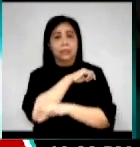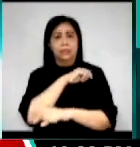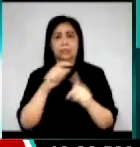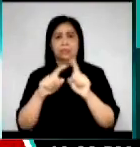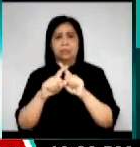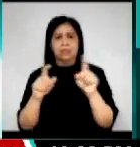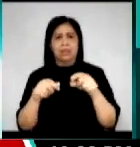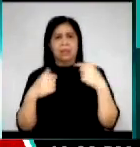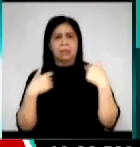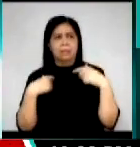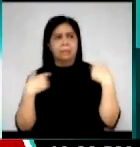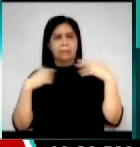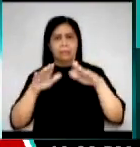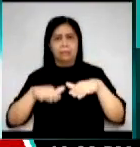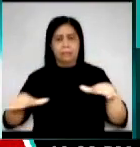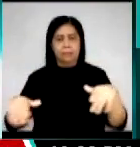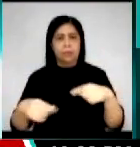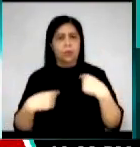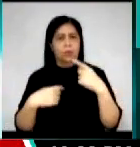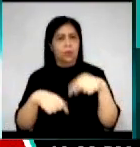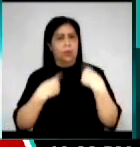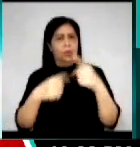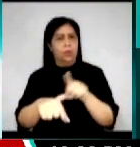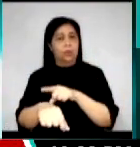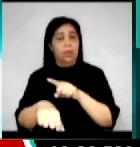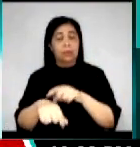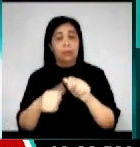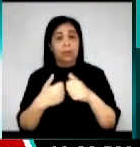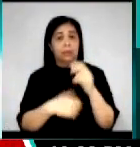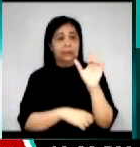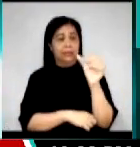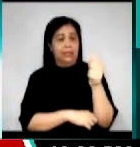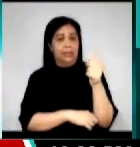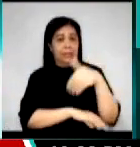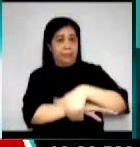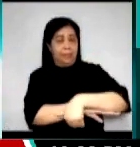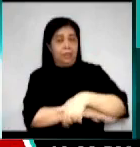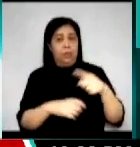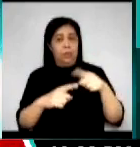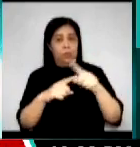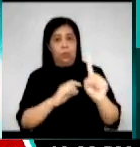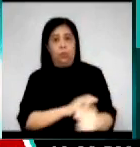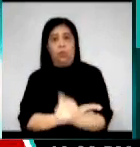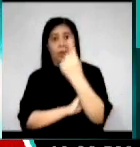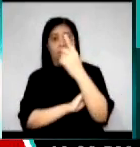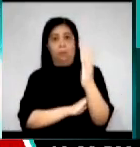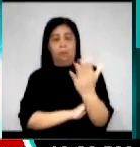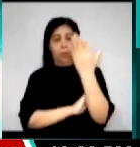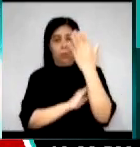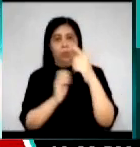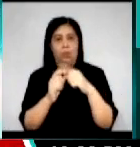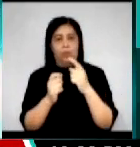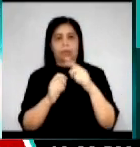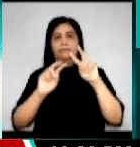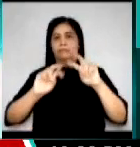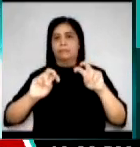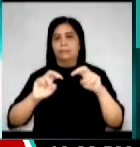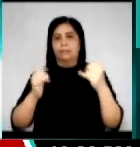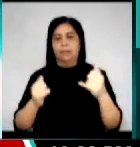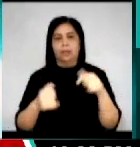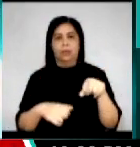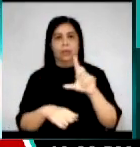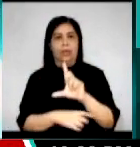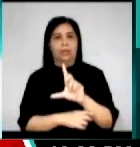lugar. Tumagal umano ang nasabing party mula alas 10 ng gabi hanggang alauna ng madaling araw. Pinaiimbestigahan na ng lokal na pamahalaan